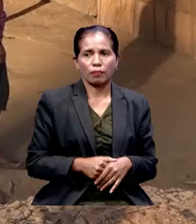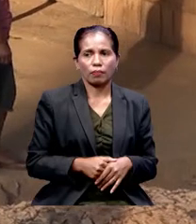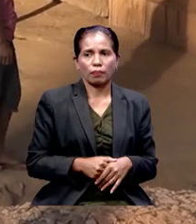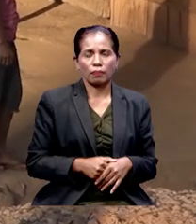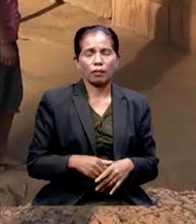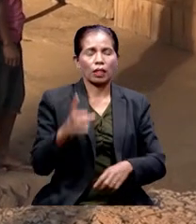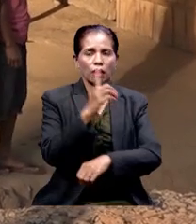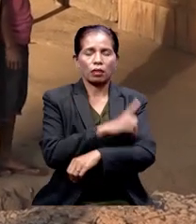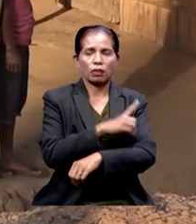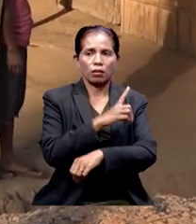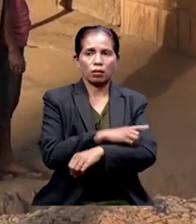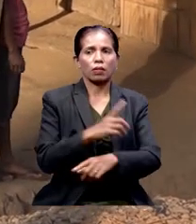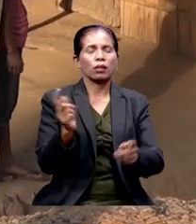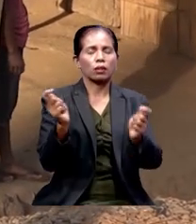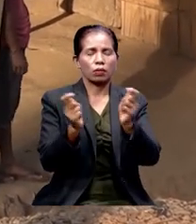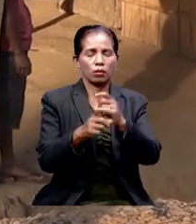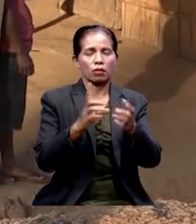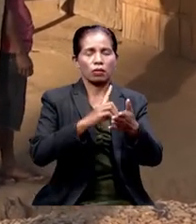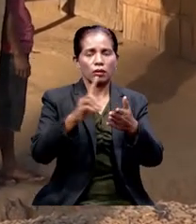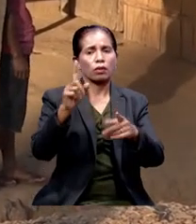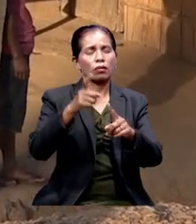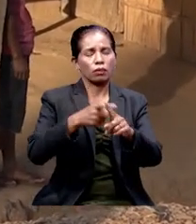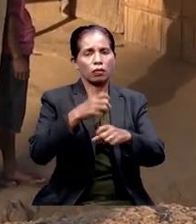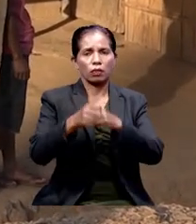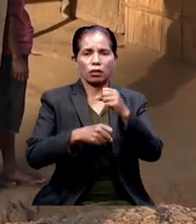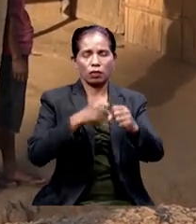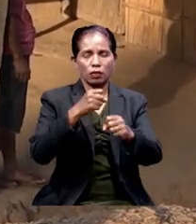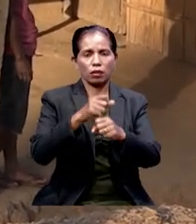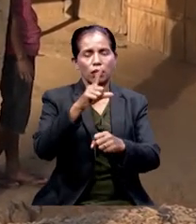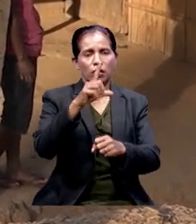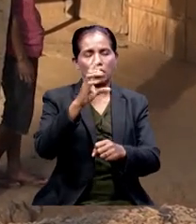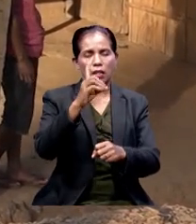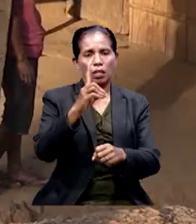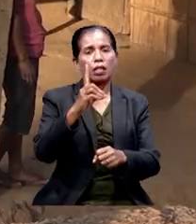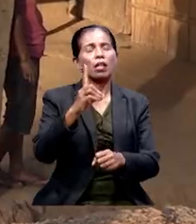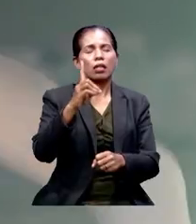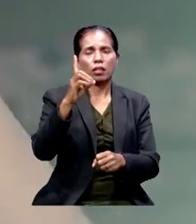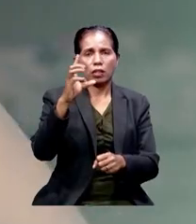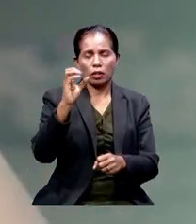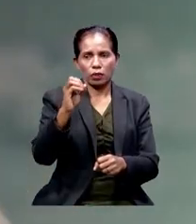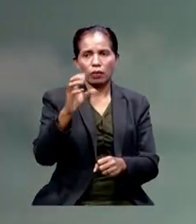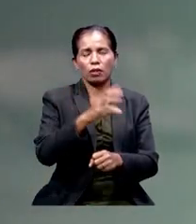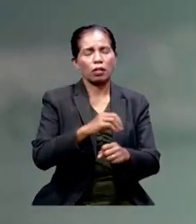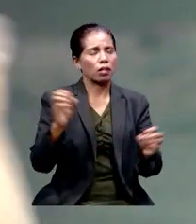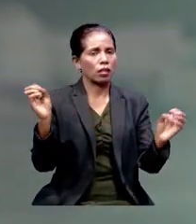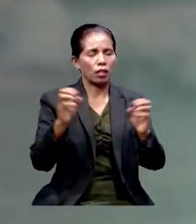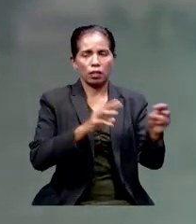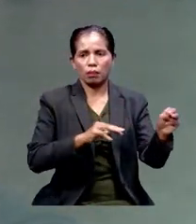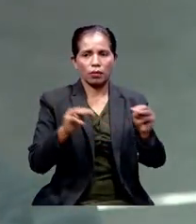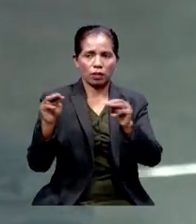Lorong ba lorong, troka ba semana, ba fulan no tinang. Aldo ne crescimento hatudu katak la iha